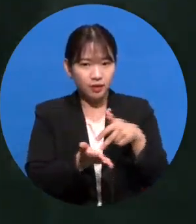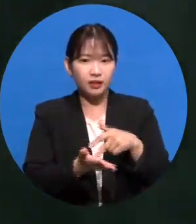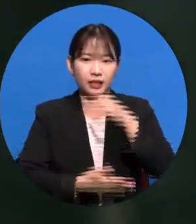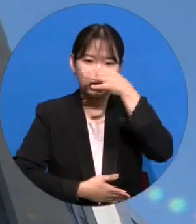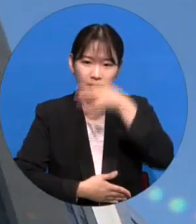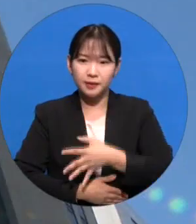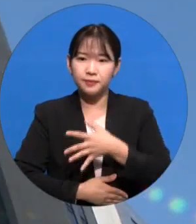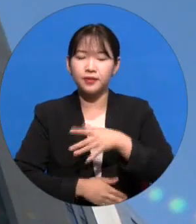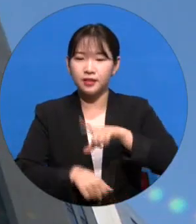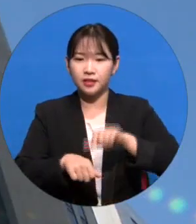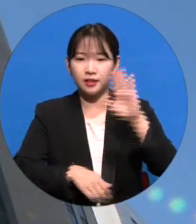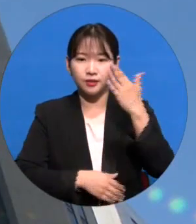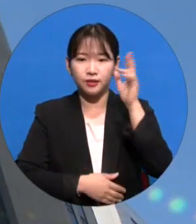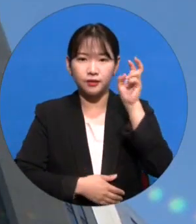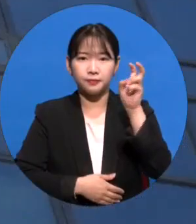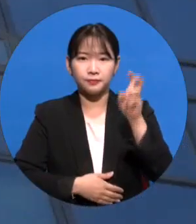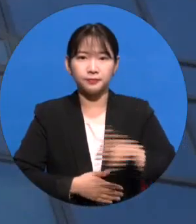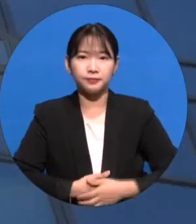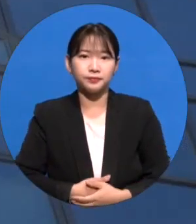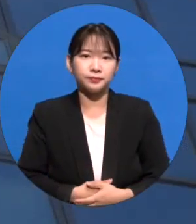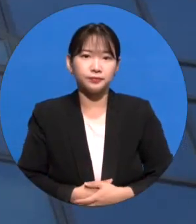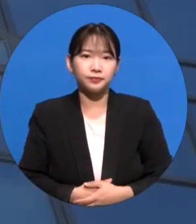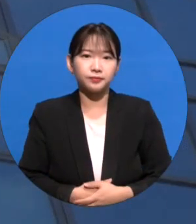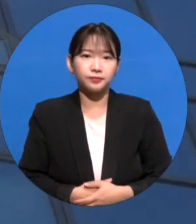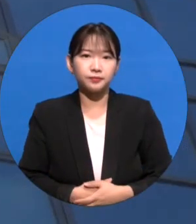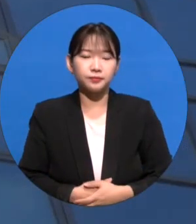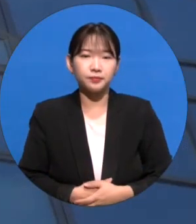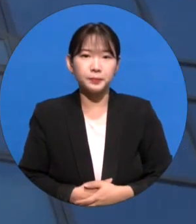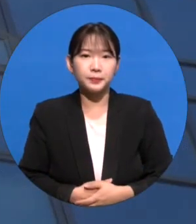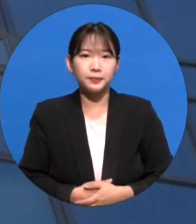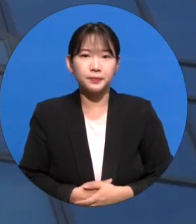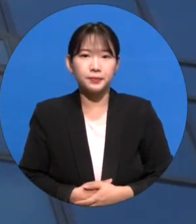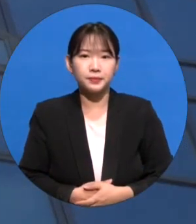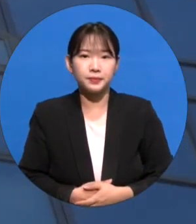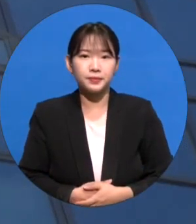결코 만만치 않은 시간이 다가오고 있습니다. MBC 뉴스 양현승입니다.